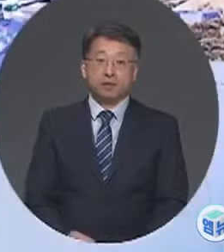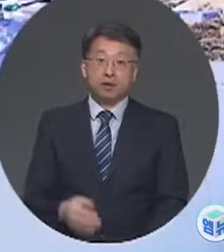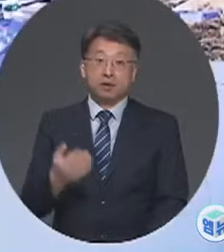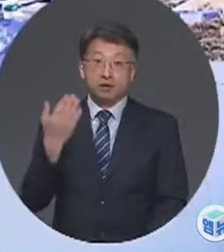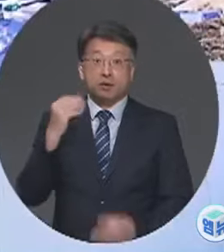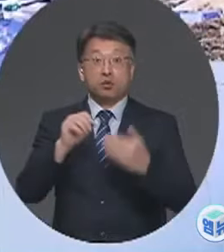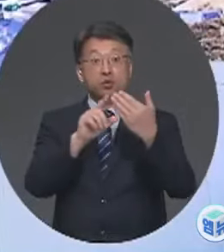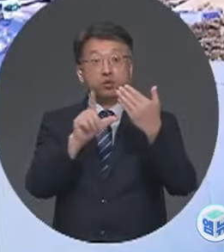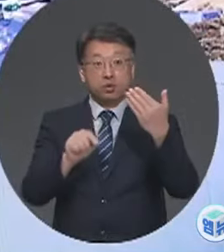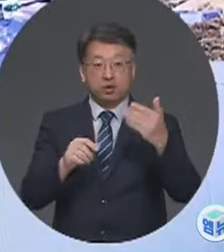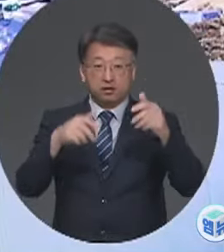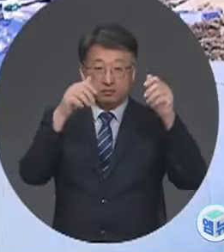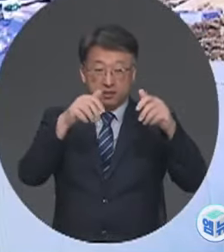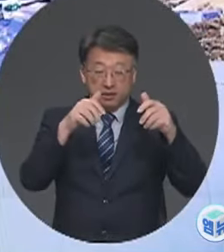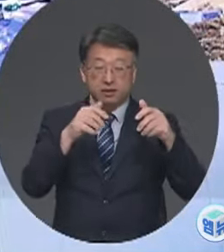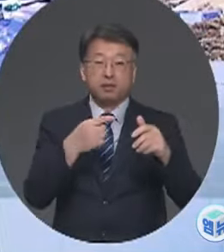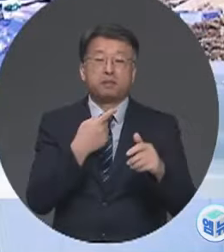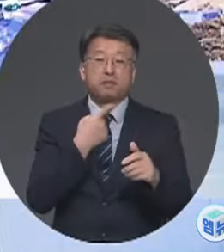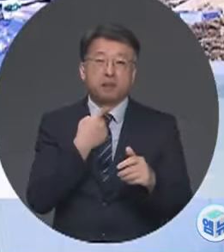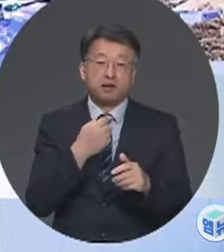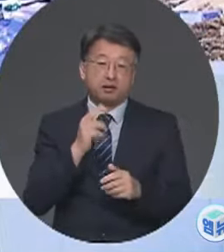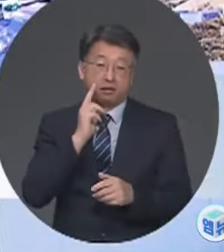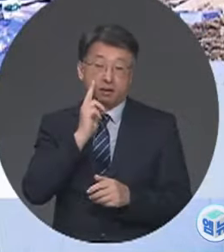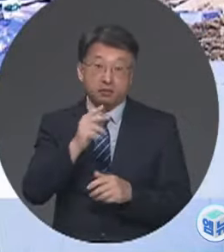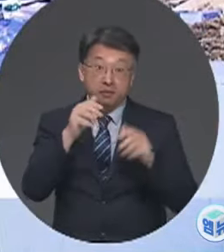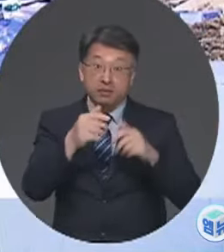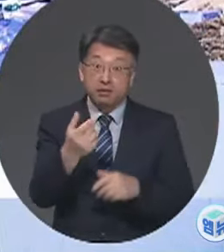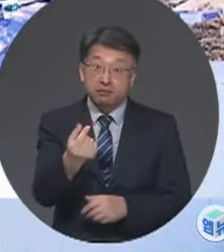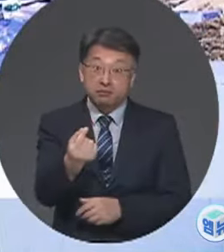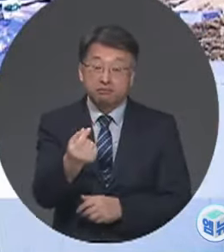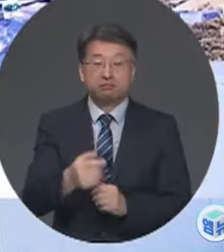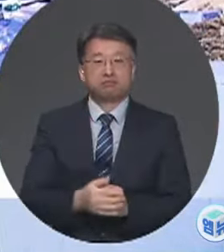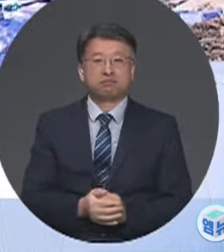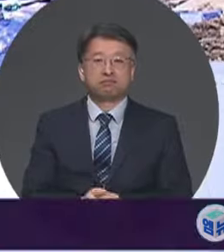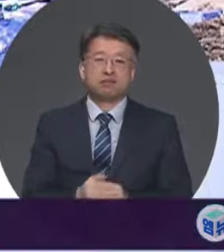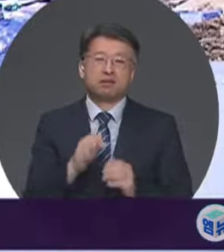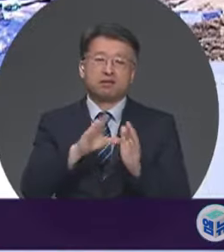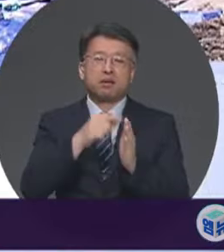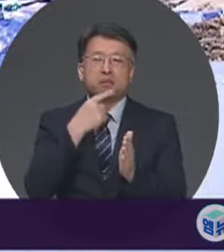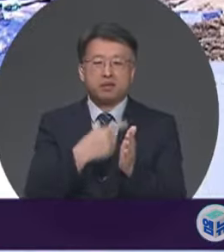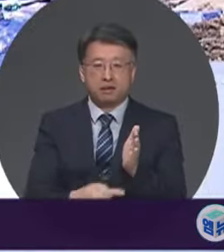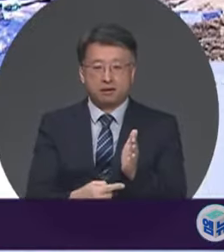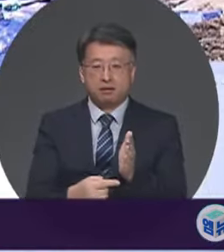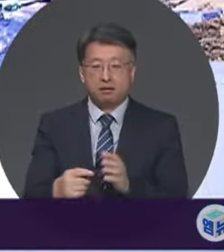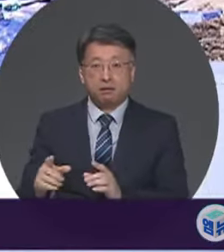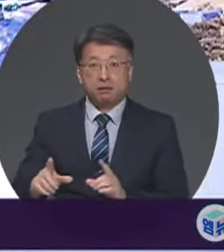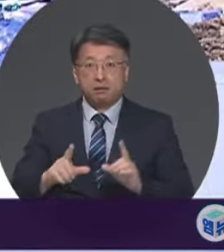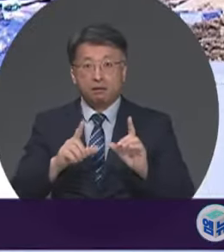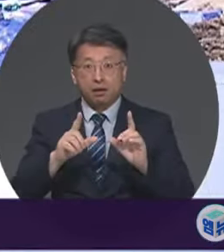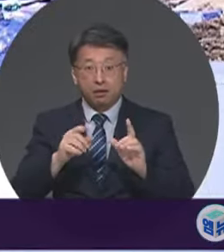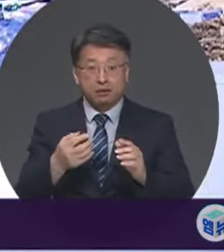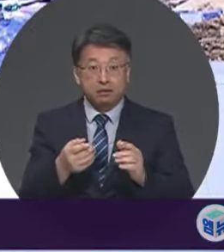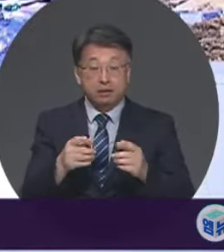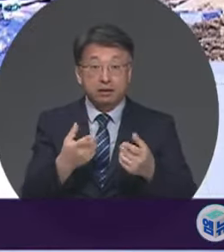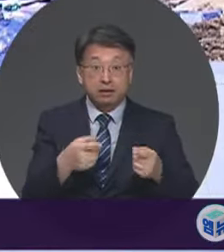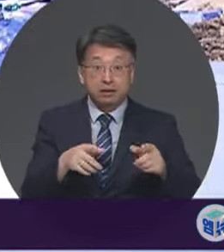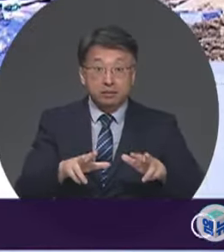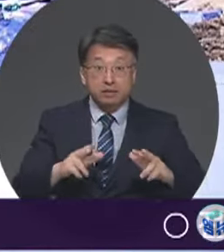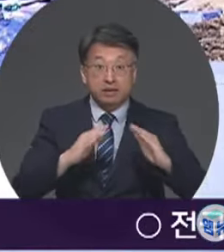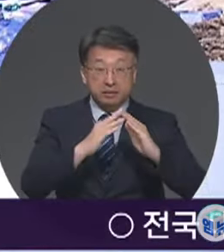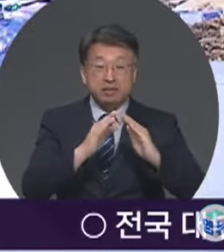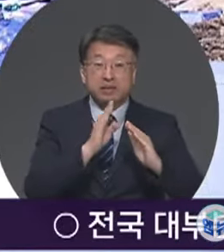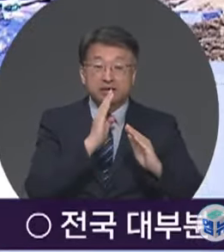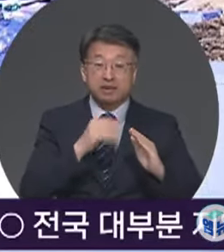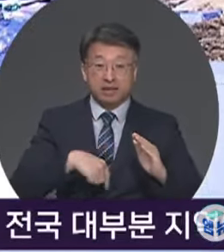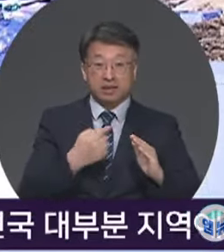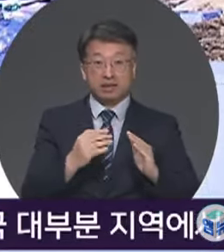지난달 경남에 쏟아졌던 역대급 폭우 기억하시죠? 당시 피해를 입어 생활 터전을 잃은 수해민들은 이번